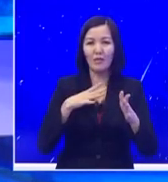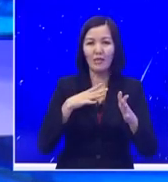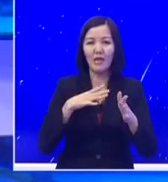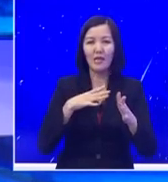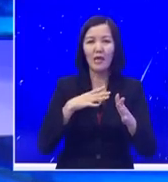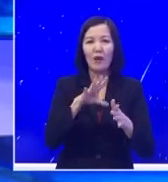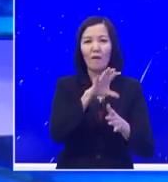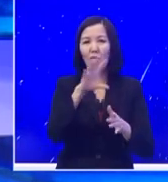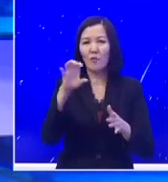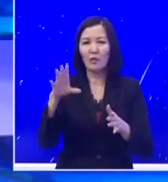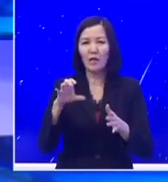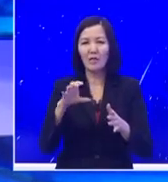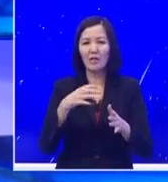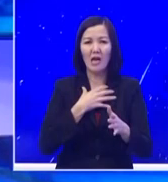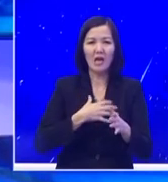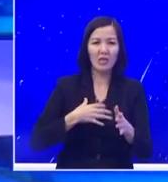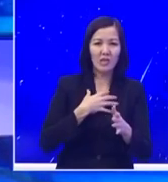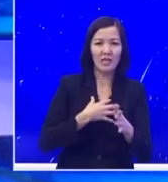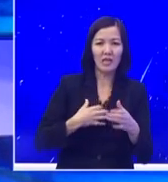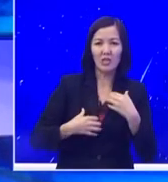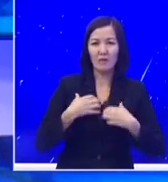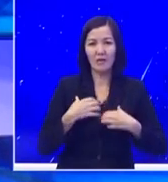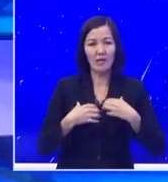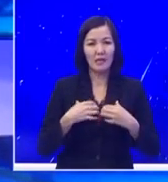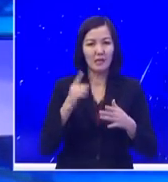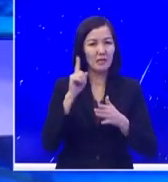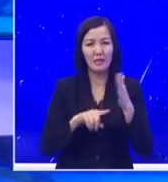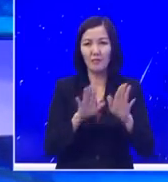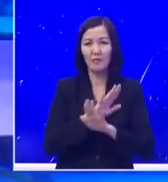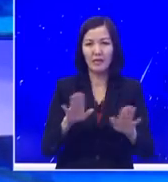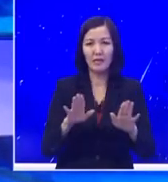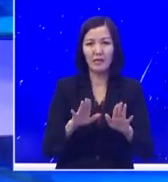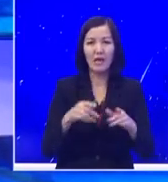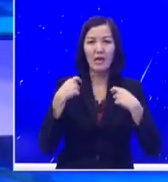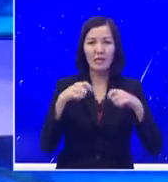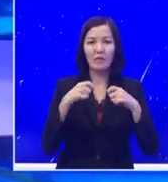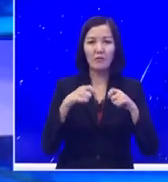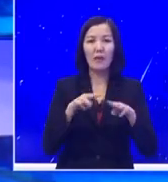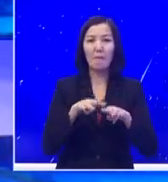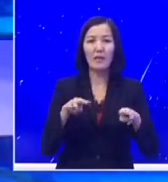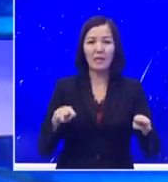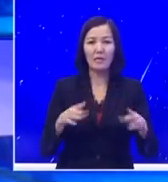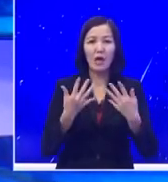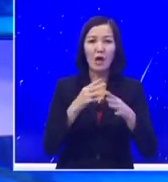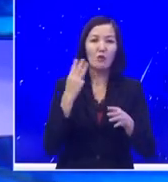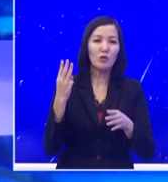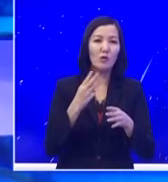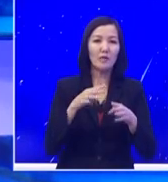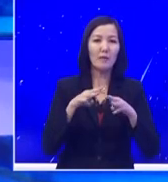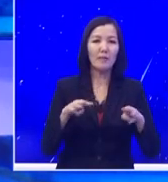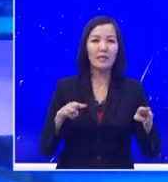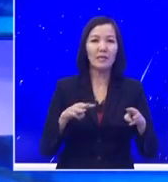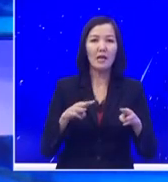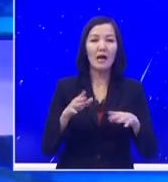жатқан суреттер бойынша ажиотажға сенбеңіздер, дейді сауда және интеграция министрі. Ал ауыл шаруашылығы